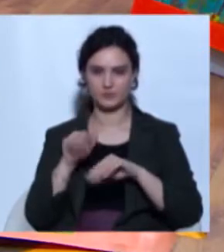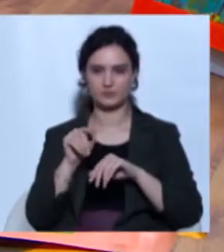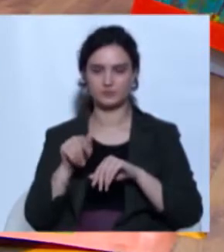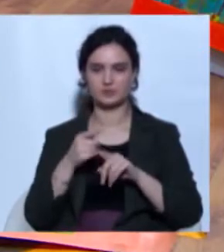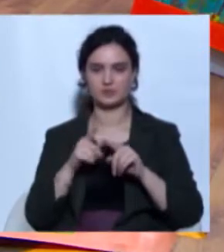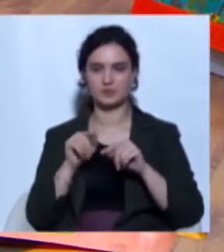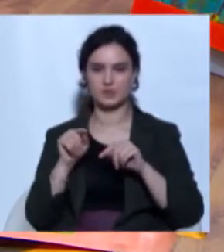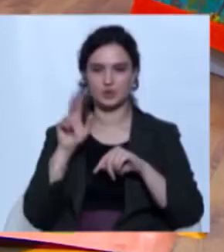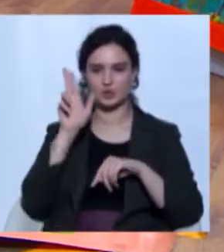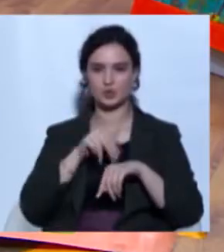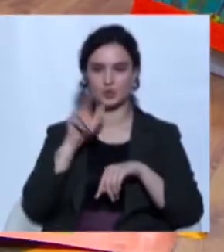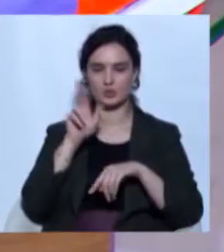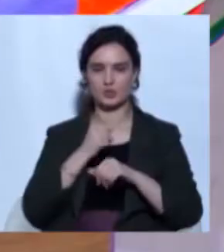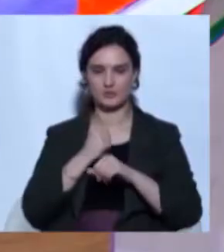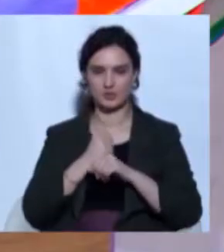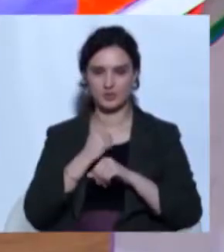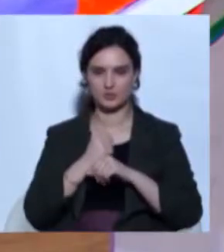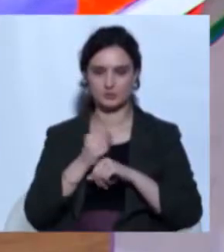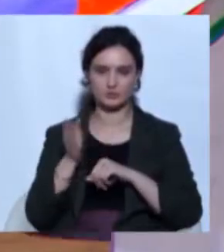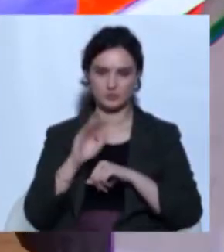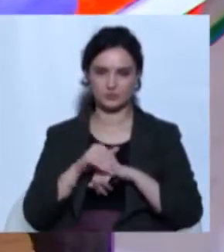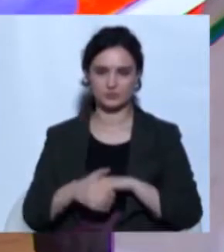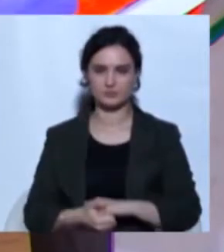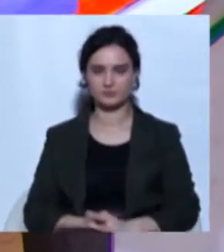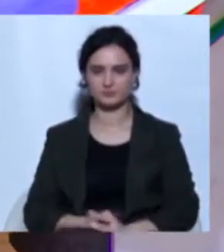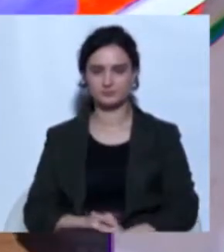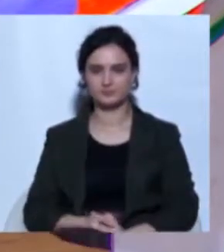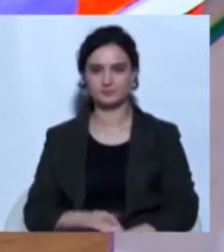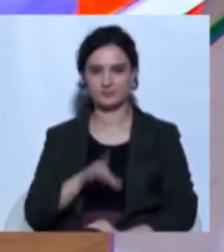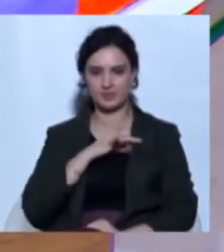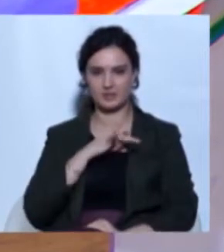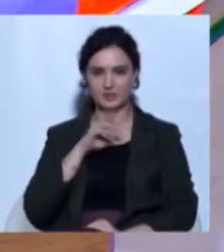Ai es zoli gavaketot modi. Ai eseti tetri.